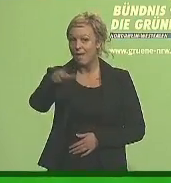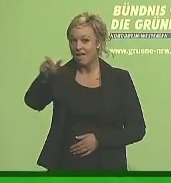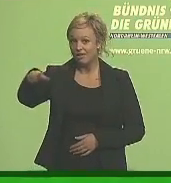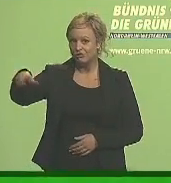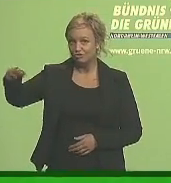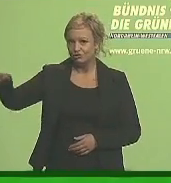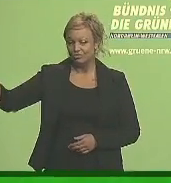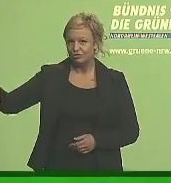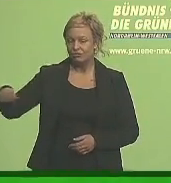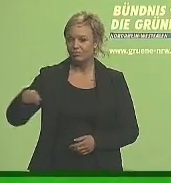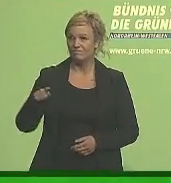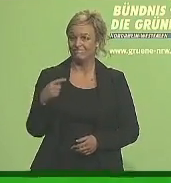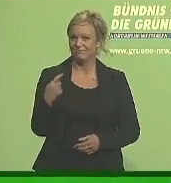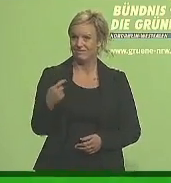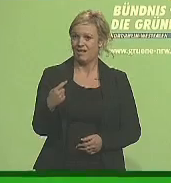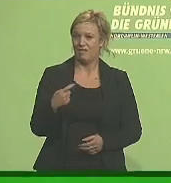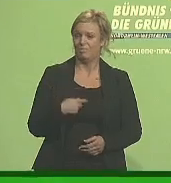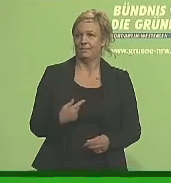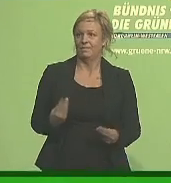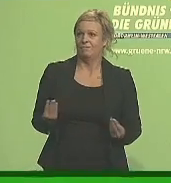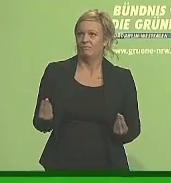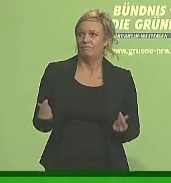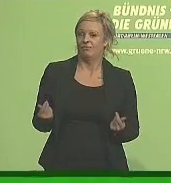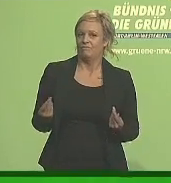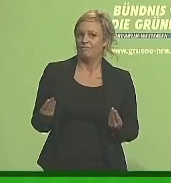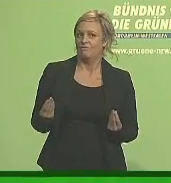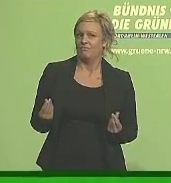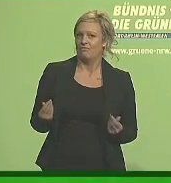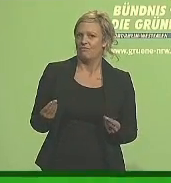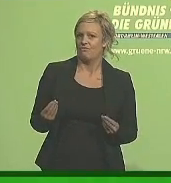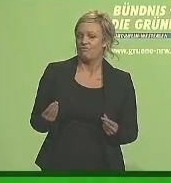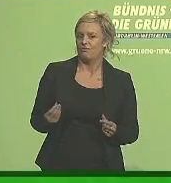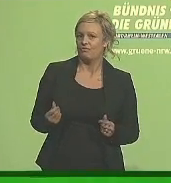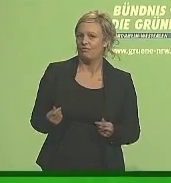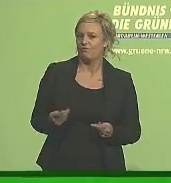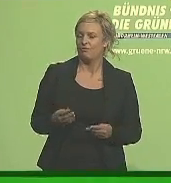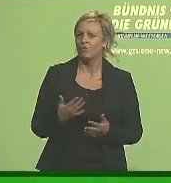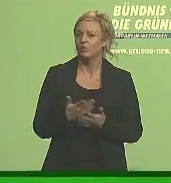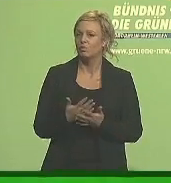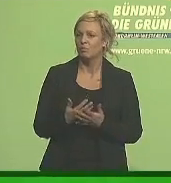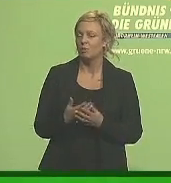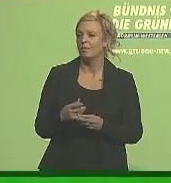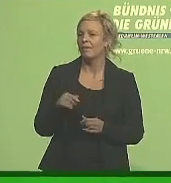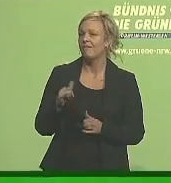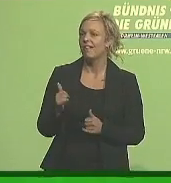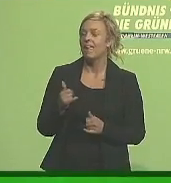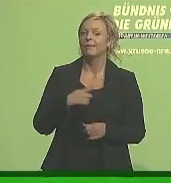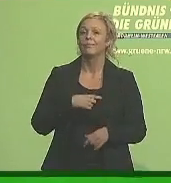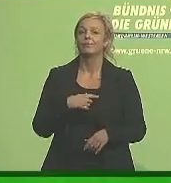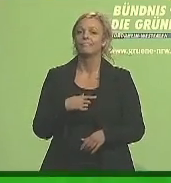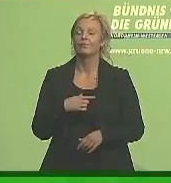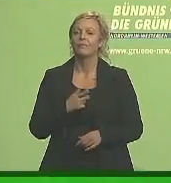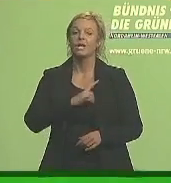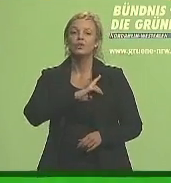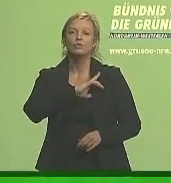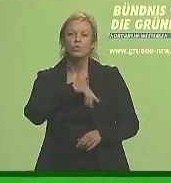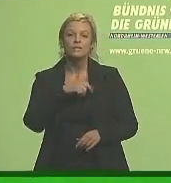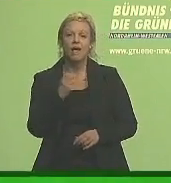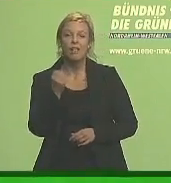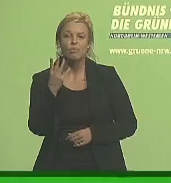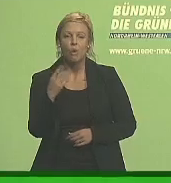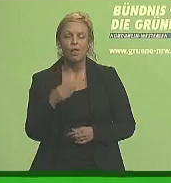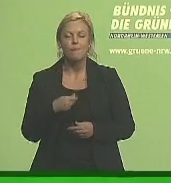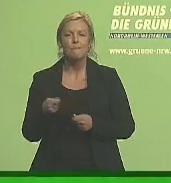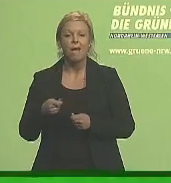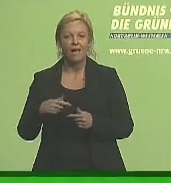das Gefühl haben und dass ihnen das Gefühl vermittelt wird von interessierten Kreisen wie der Initiative Soziale, Neue Soziale Marktwirtschaft und anderen, dass